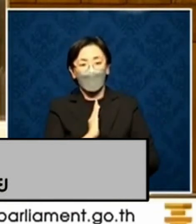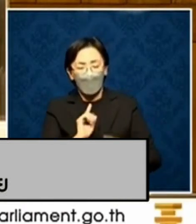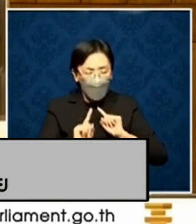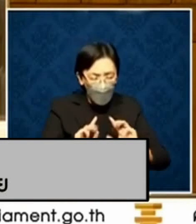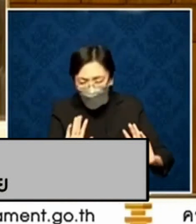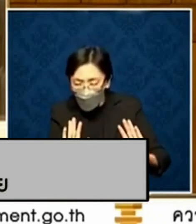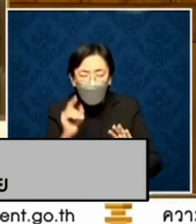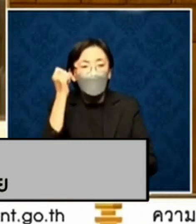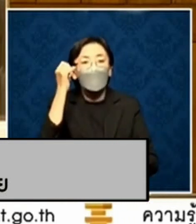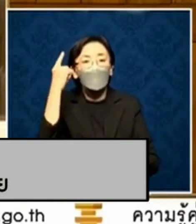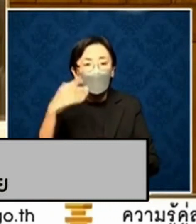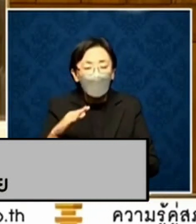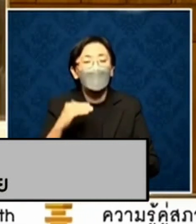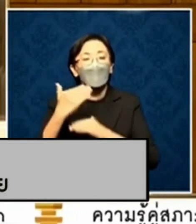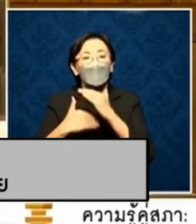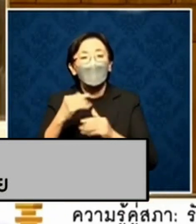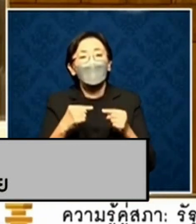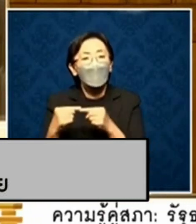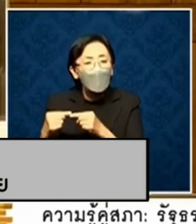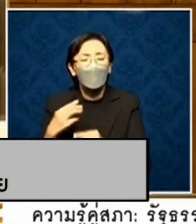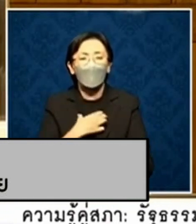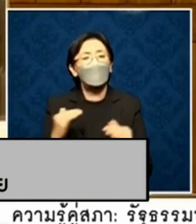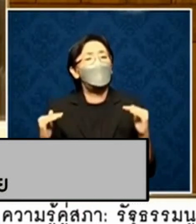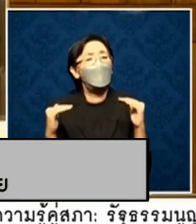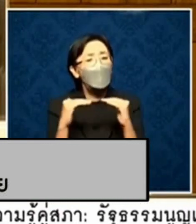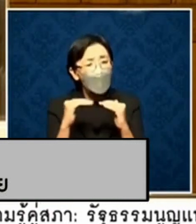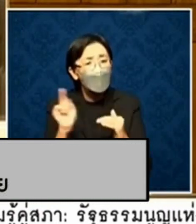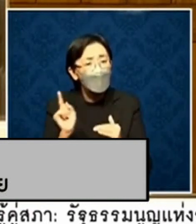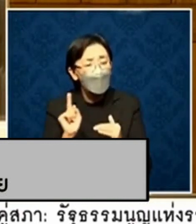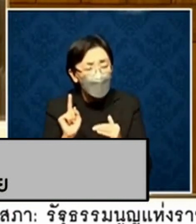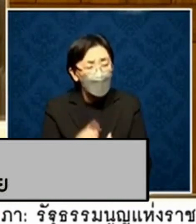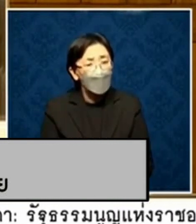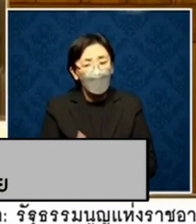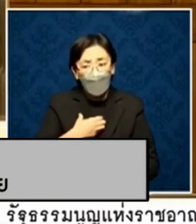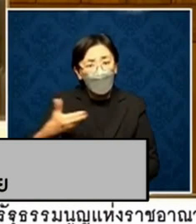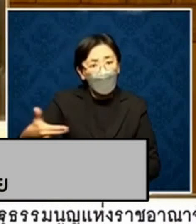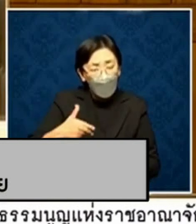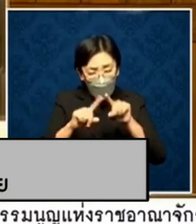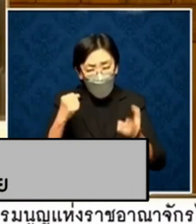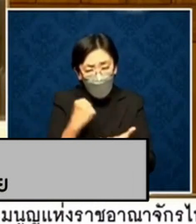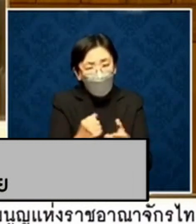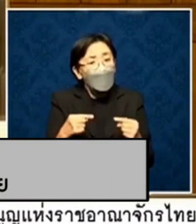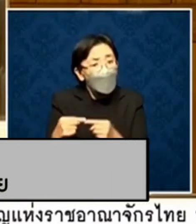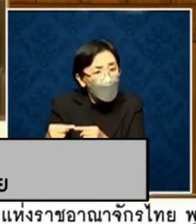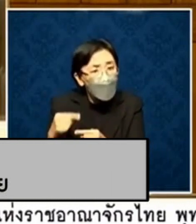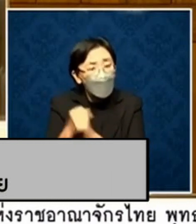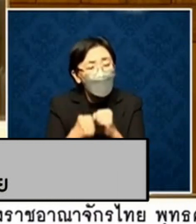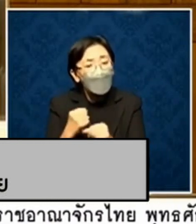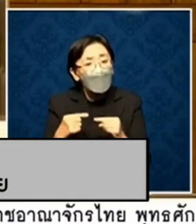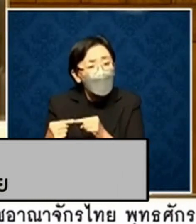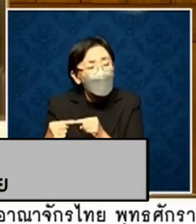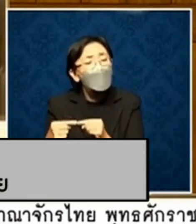จะก็คงต้องเดินหน้าต่อไปแล้วต้องให้ความเป็นธรรมเขาในเรื่องของที่เขาขอต่ออนุญาตแล้วทำไมไม่ต่อให้เขาในช่วงนั้นที่ผ่าน